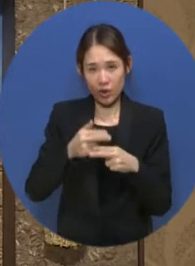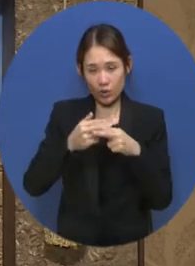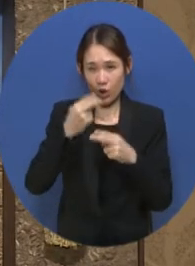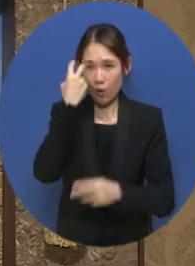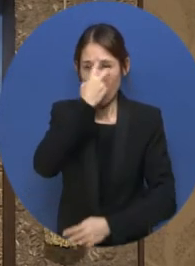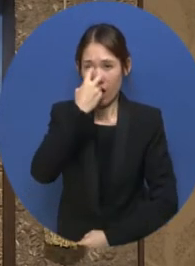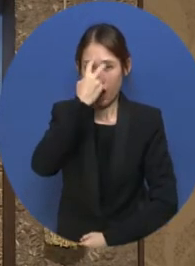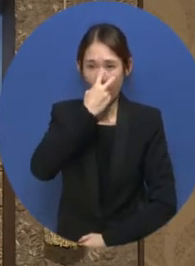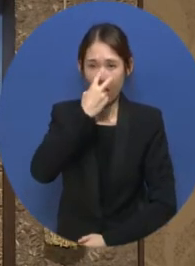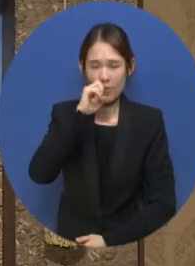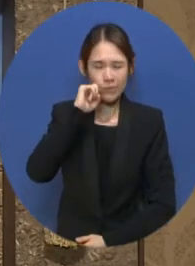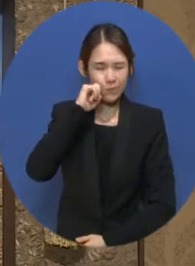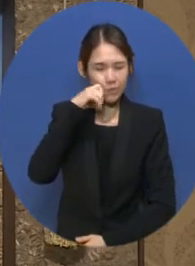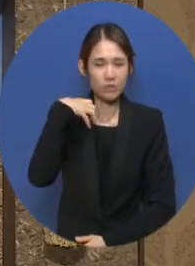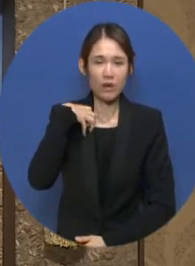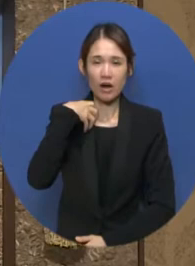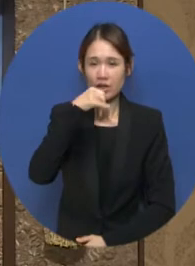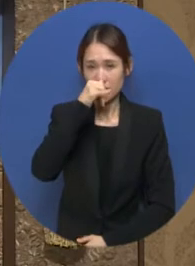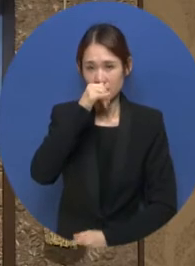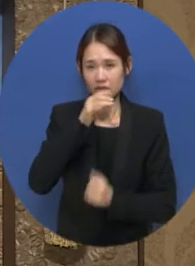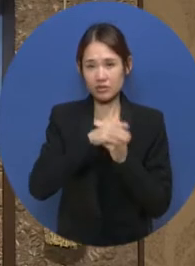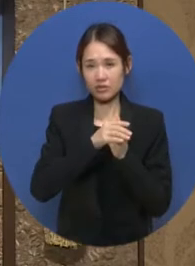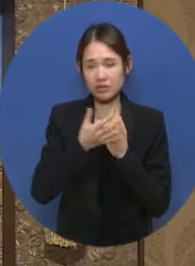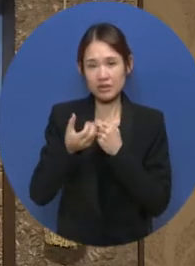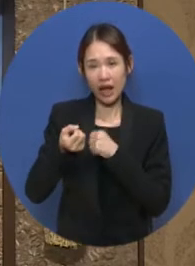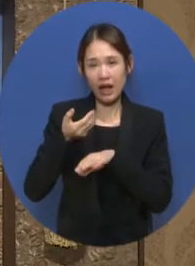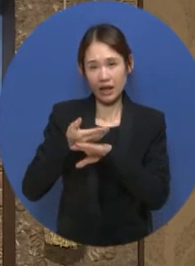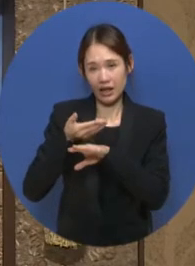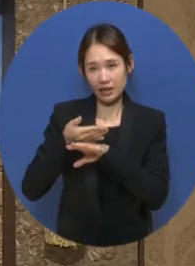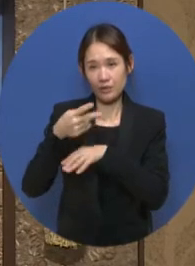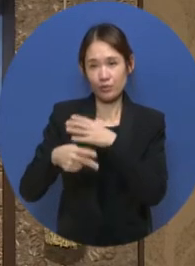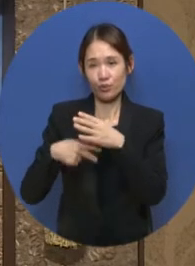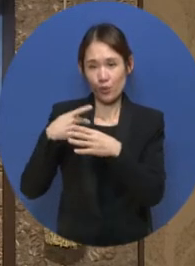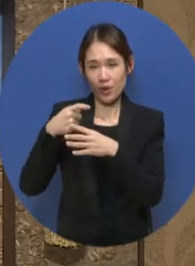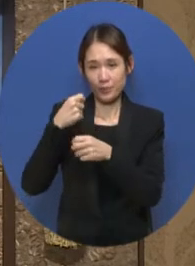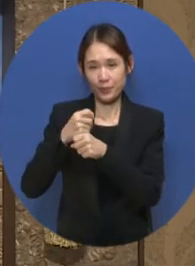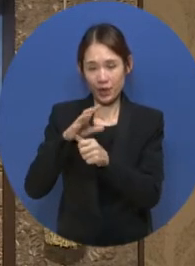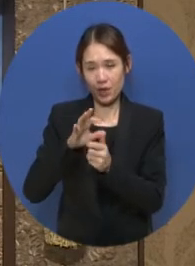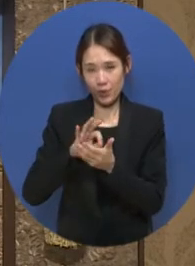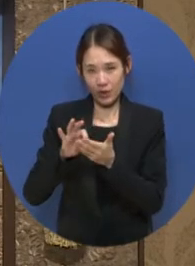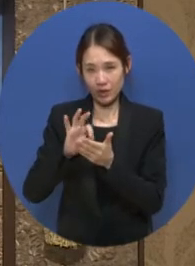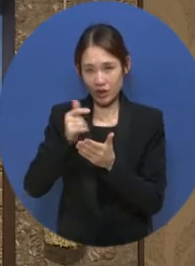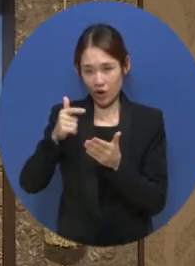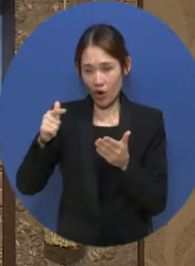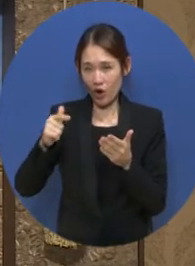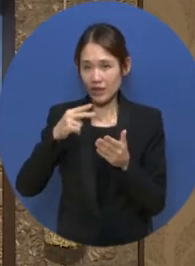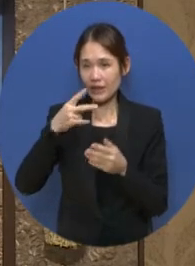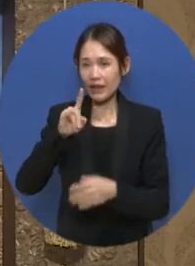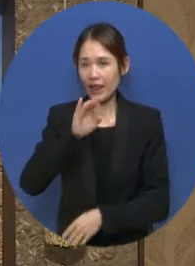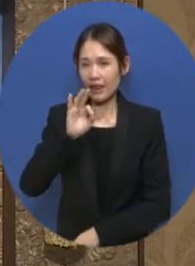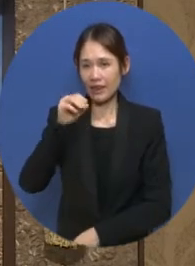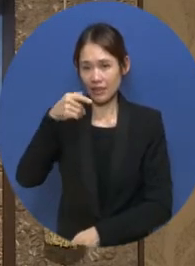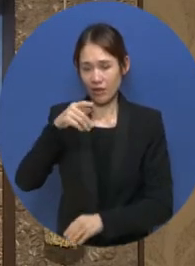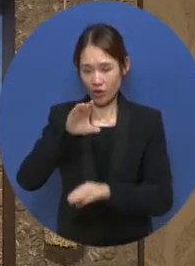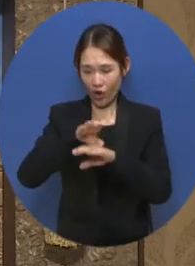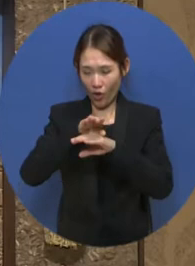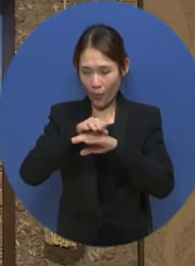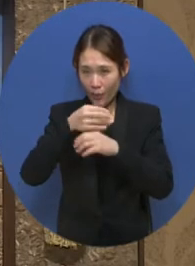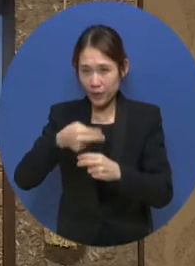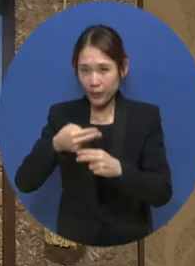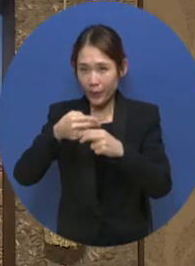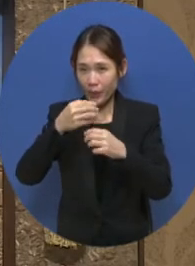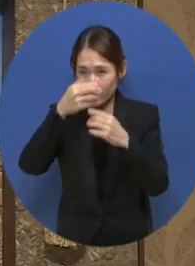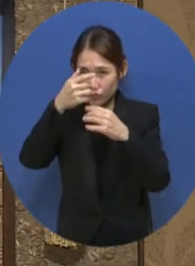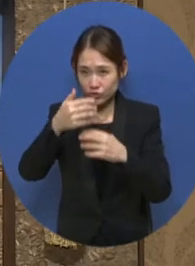관리하기에 는 사실이 어려움이 있어서 별도의 시스템을 구축을 해서 그 안에서 여러가지 데이터들을 이제 관리를 하고